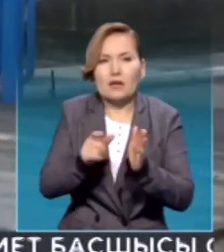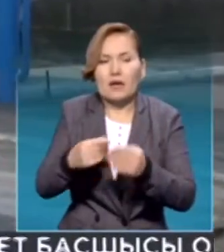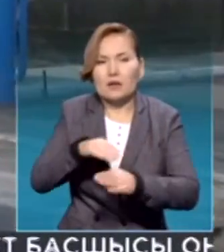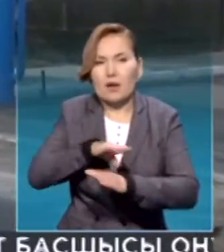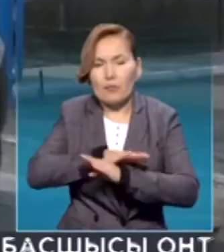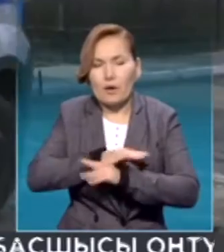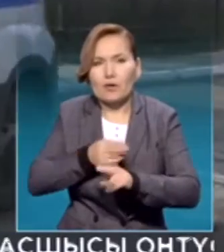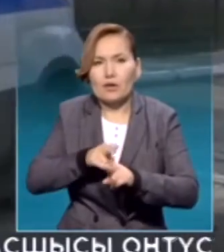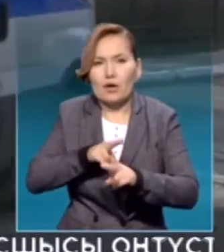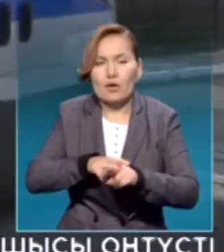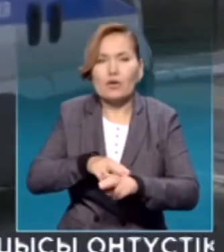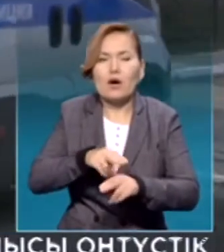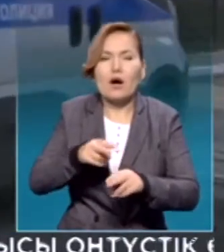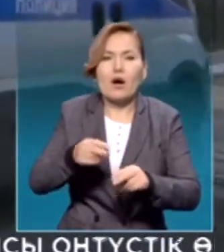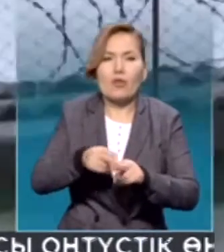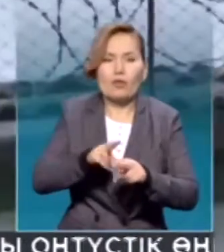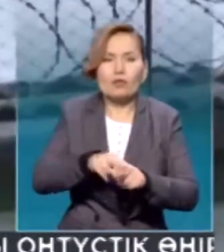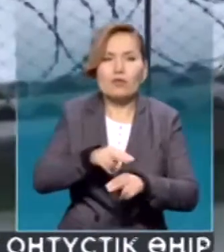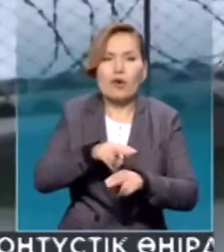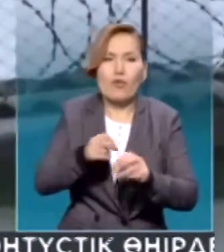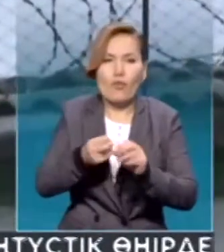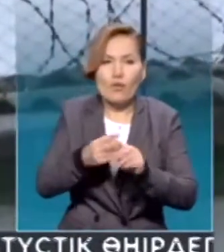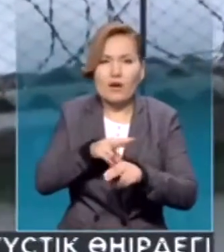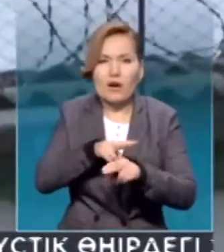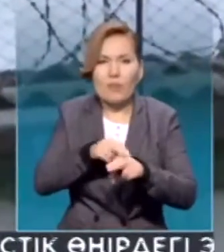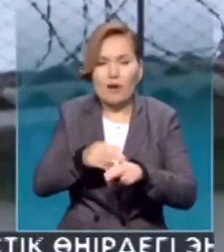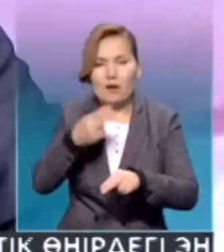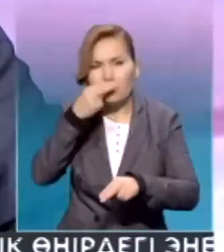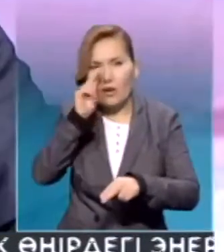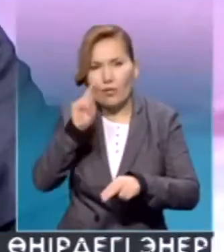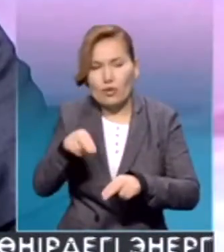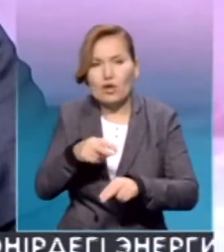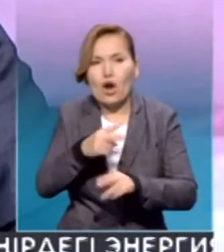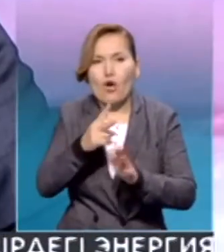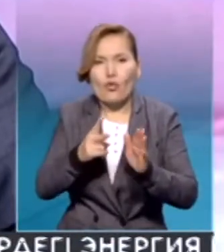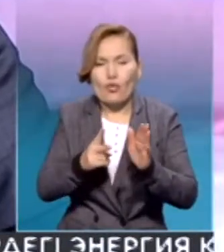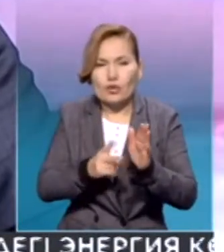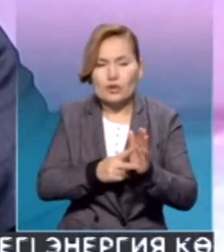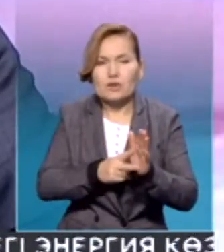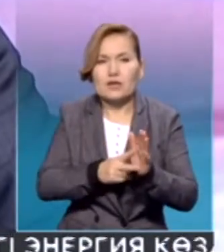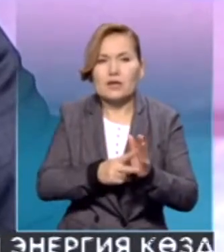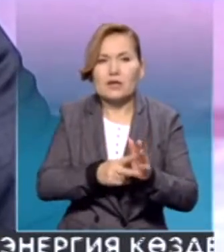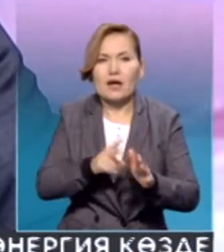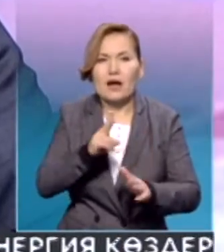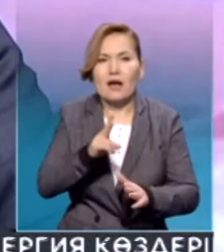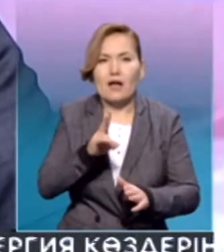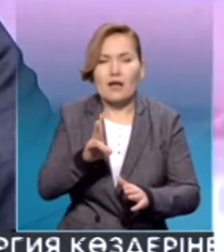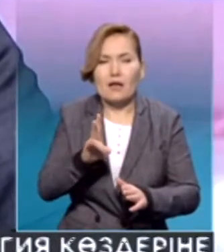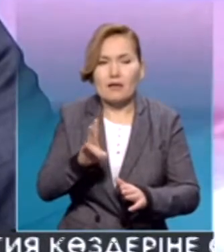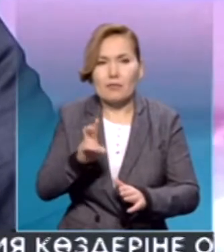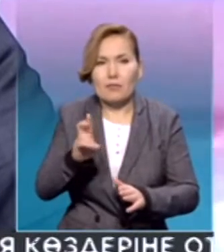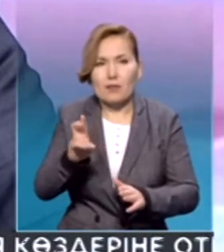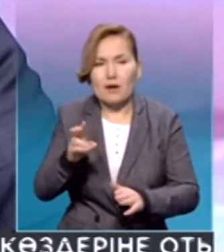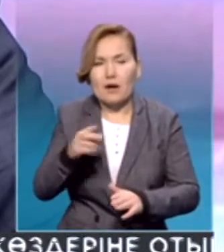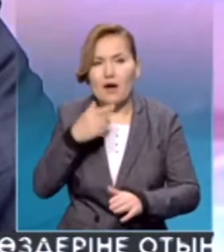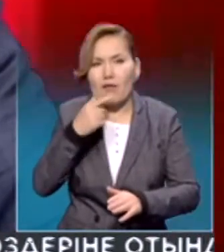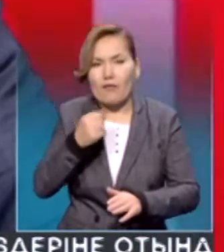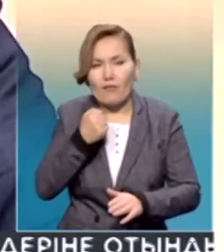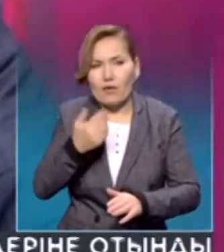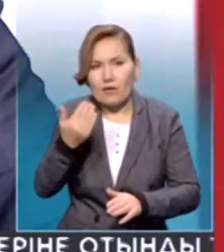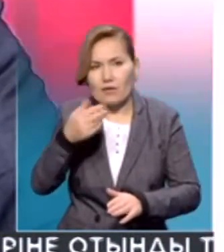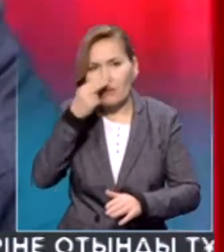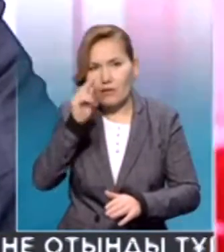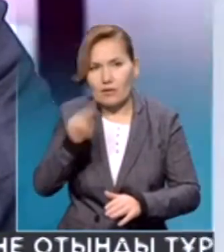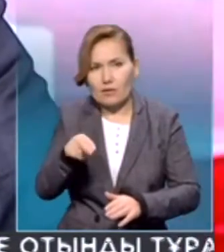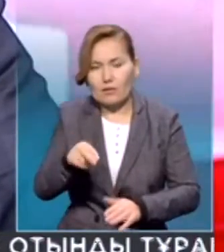полиция, 12-сі ұлттық қауіпсіздік комитетінің қызметкері. 53 бапқа байланысты рақымшылық